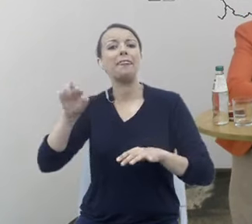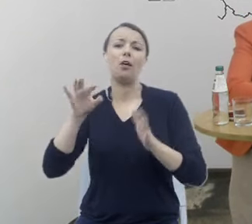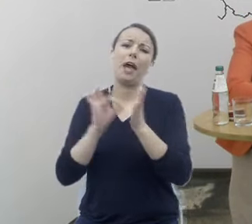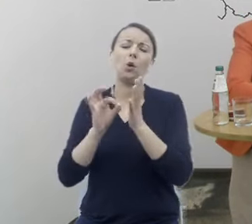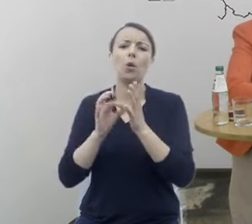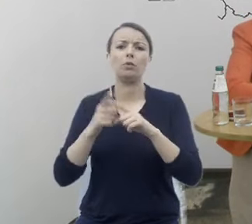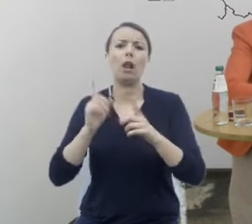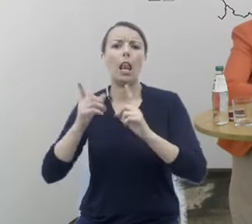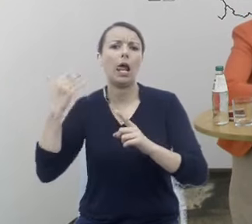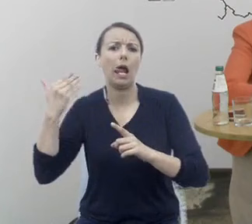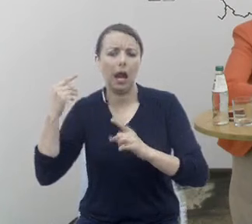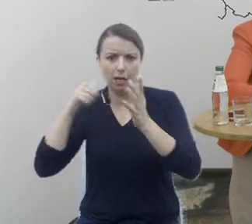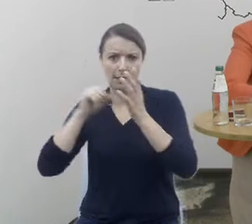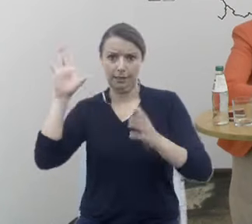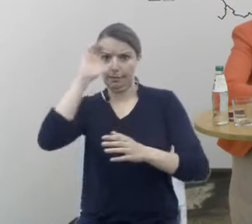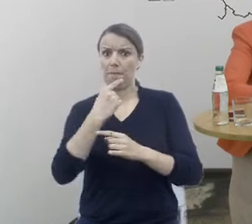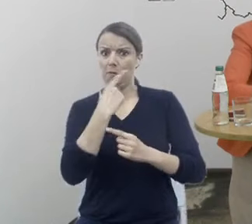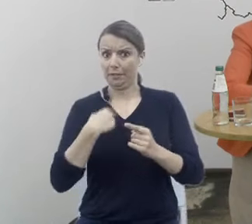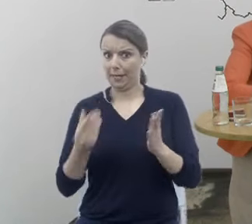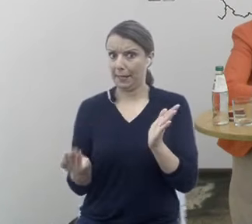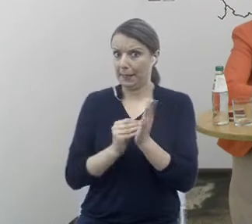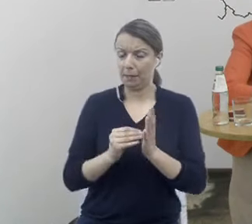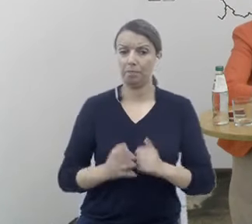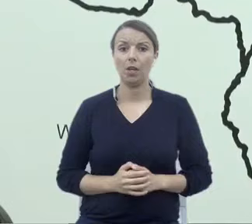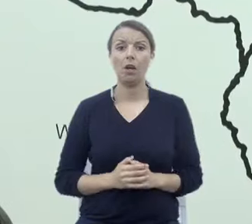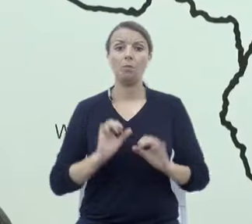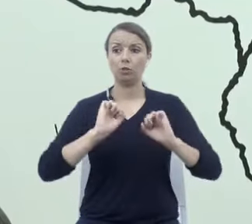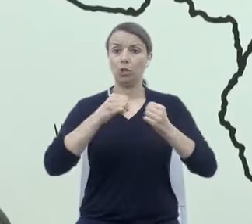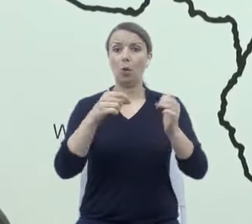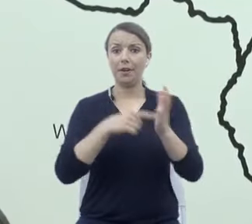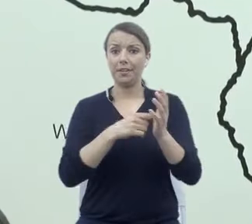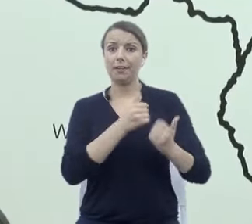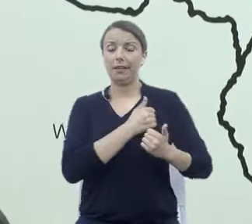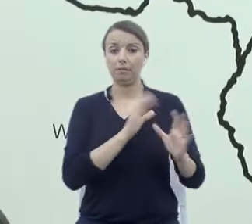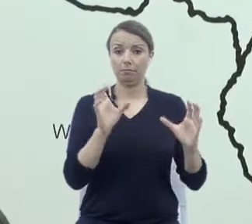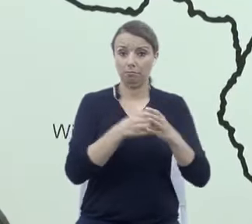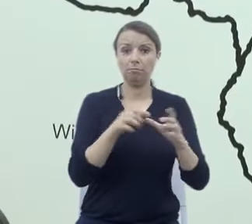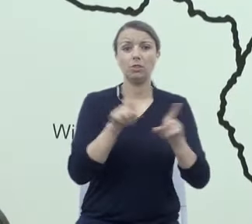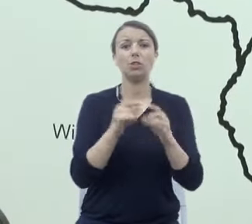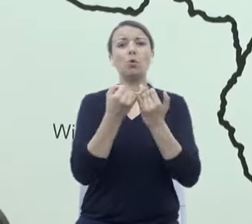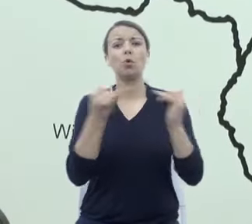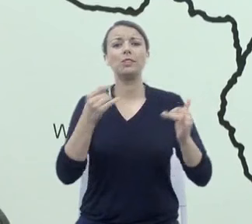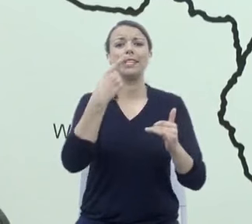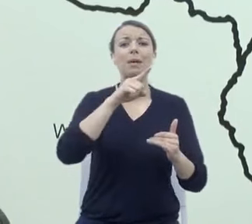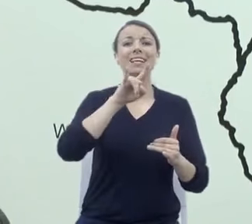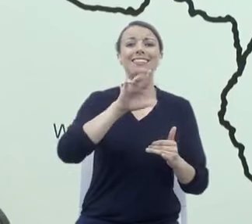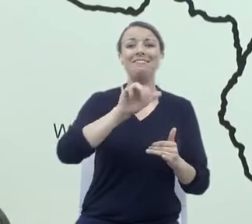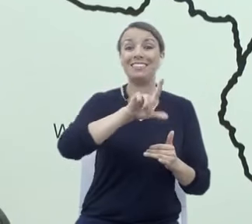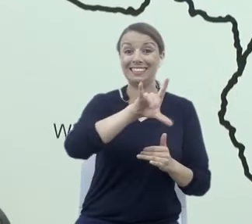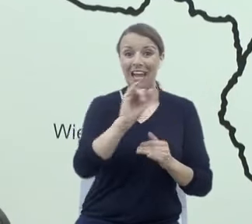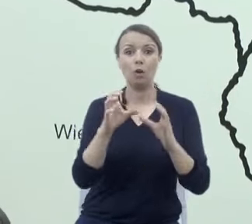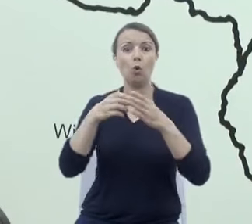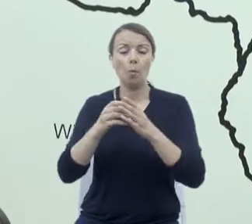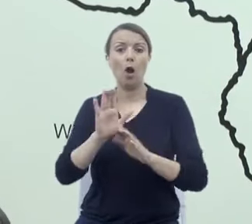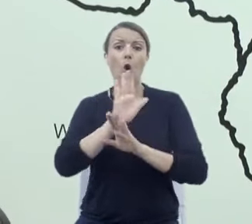oddziałami Wehrmachtu podążały tak zwane dywizje ochrony, czyli też Wehrmachtu, ale takie specjalne,